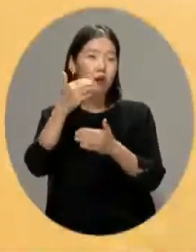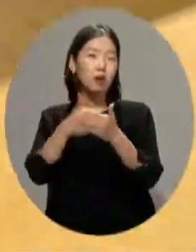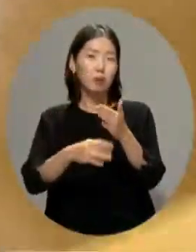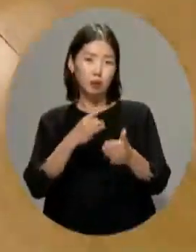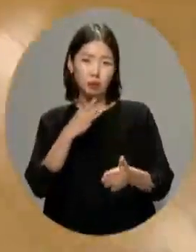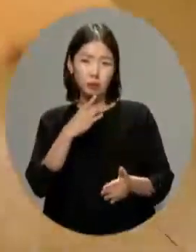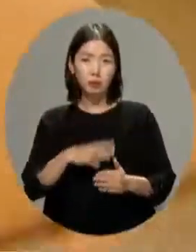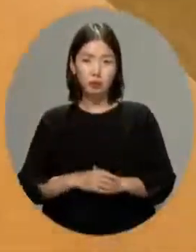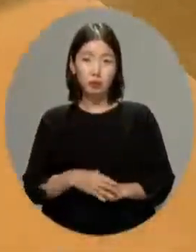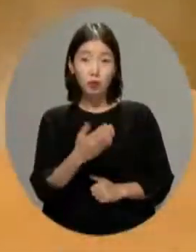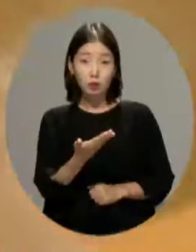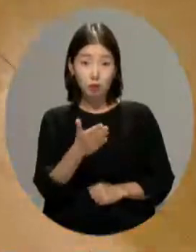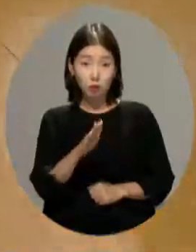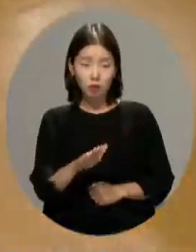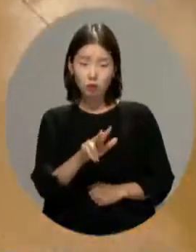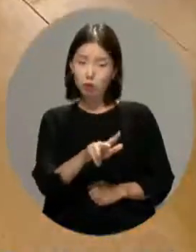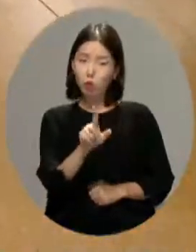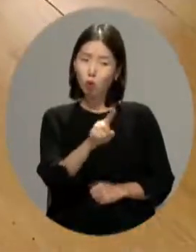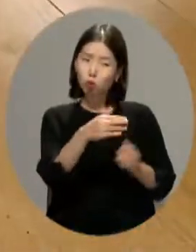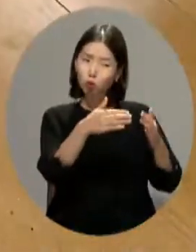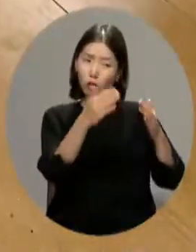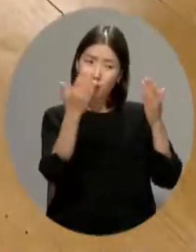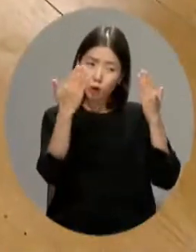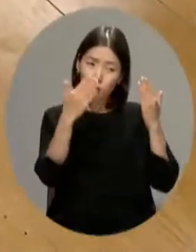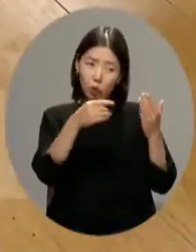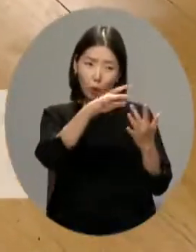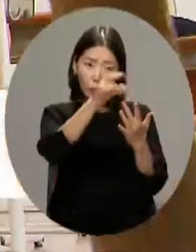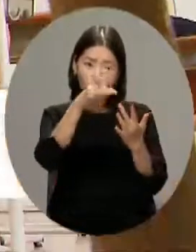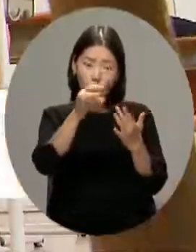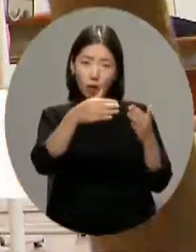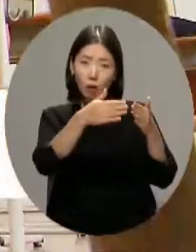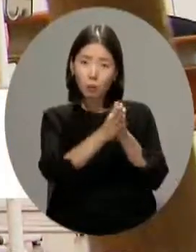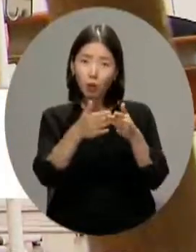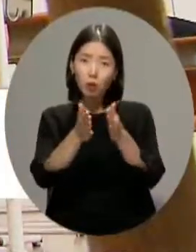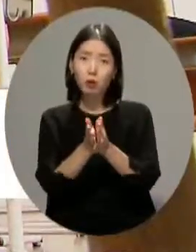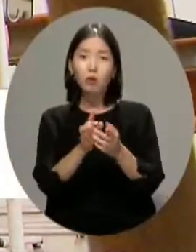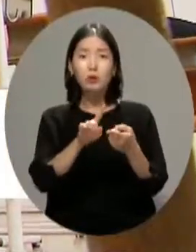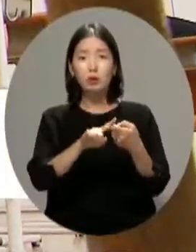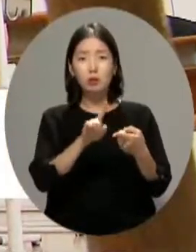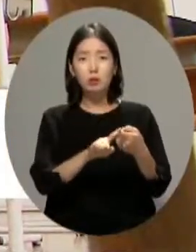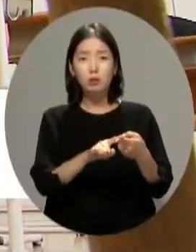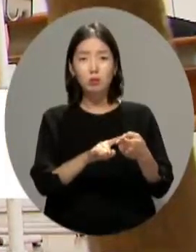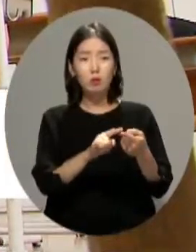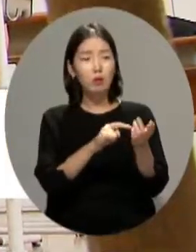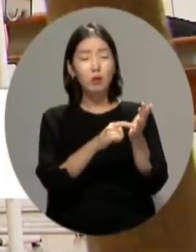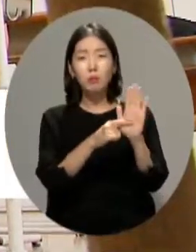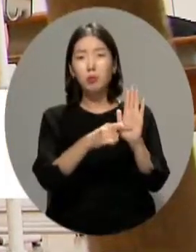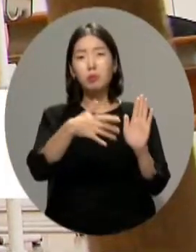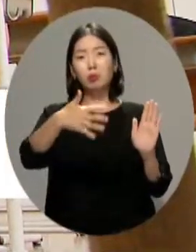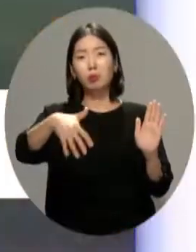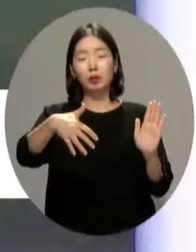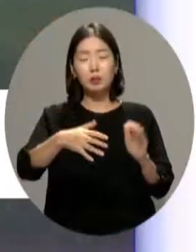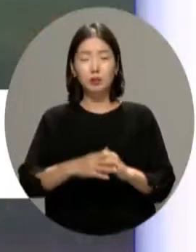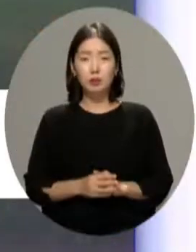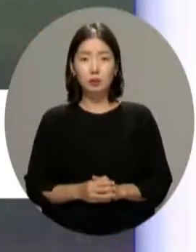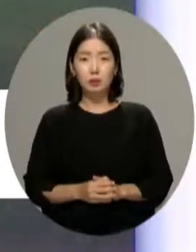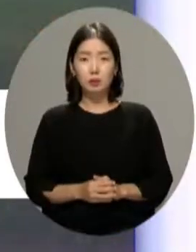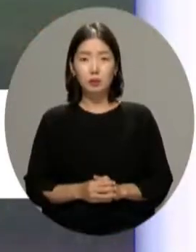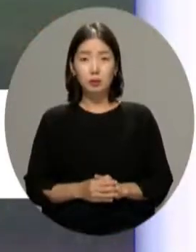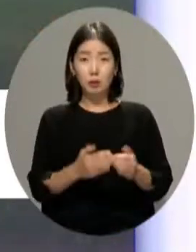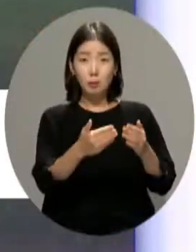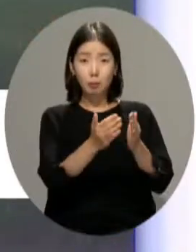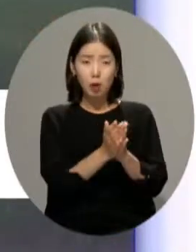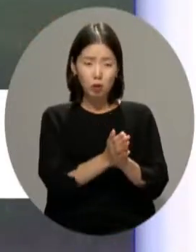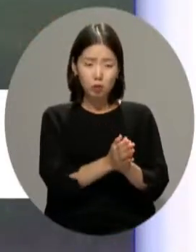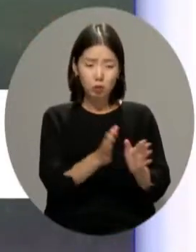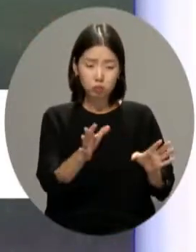남았습니다. 그런데 아직까지 어느 학교를 어떤 절차로 폐교시킬지 대책이 나와 있지 않습니다. 폐교